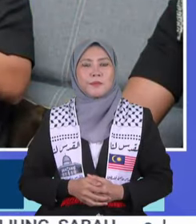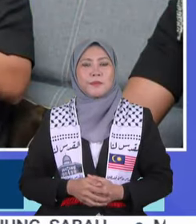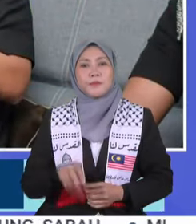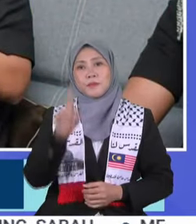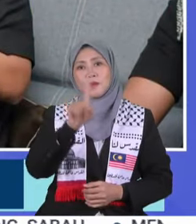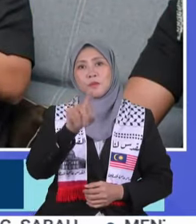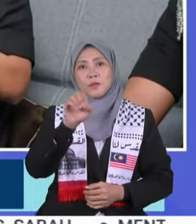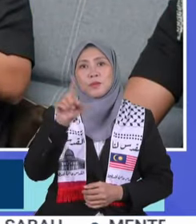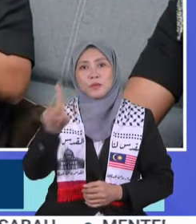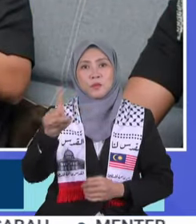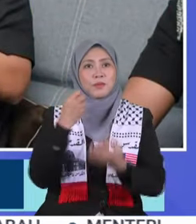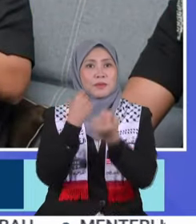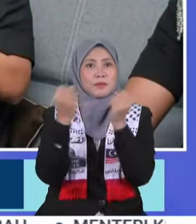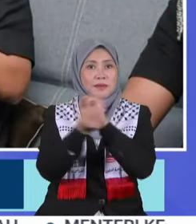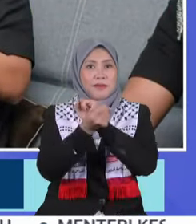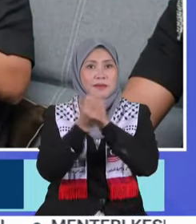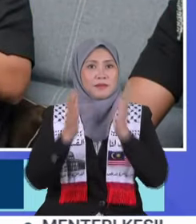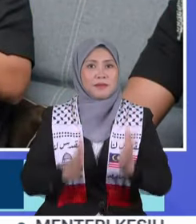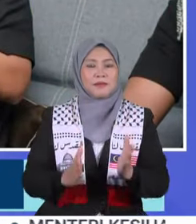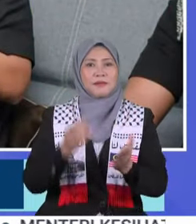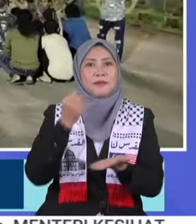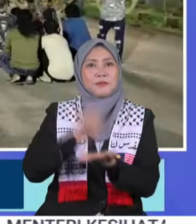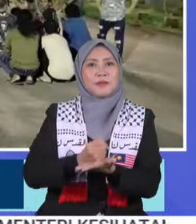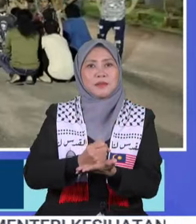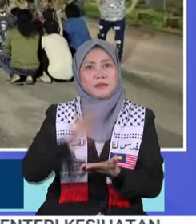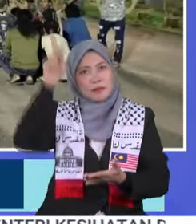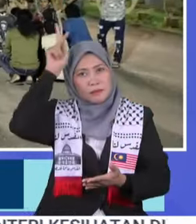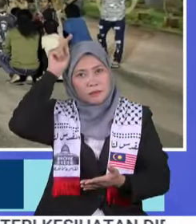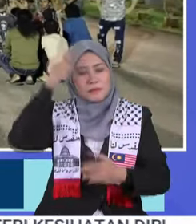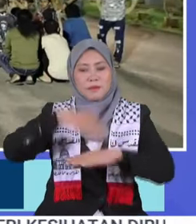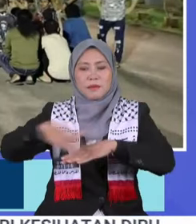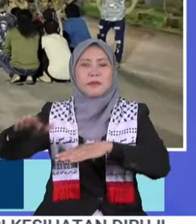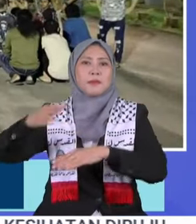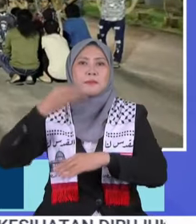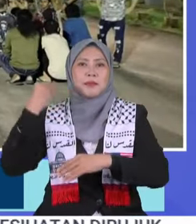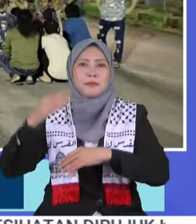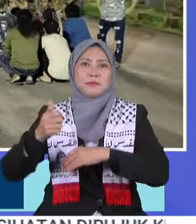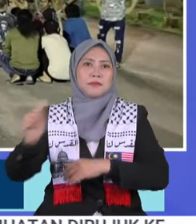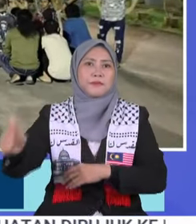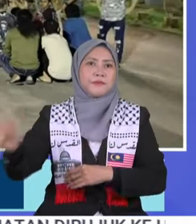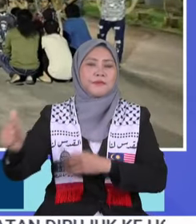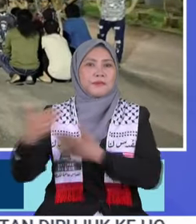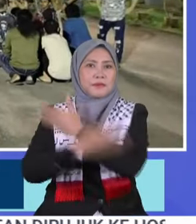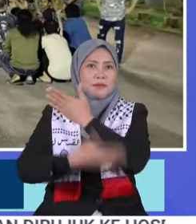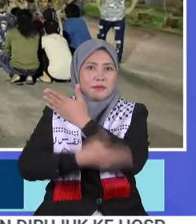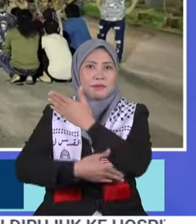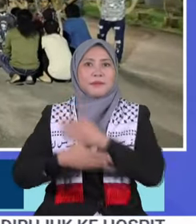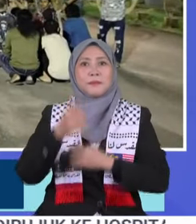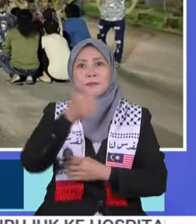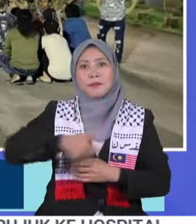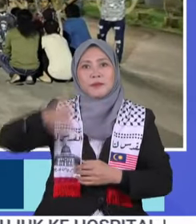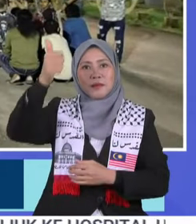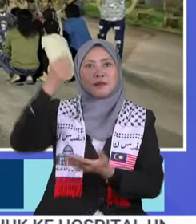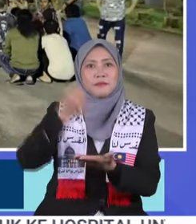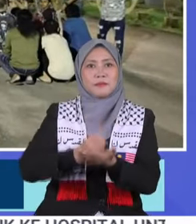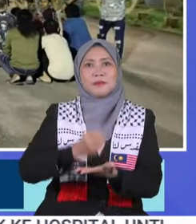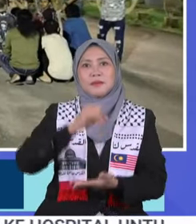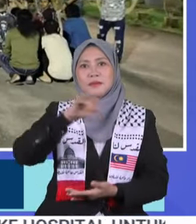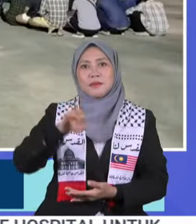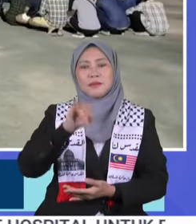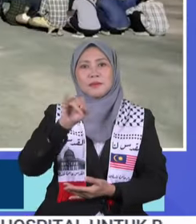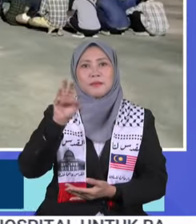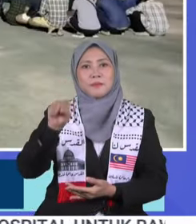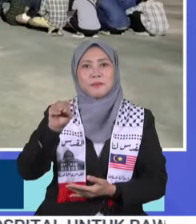Seramai 101 tahanan dari Depo Immigration Tanah Merah Kelantan dihantar pulang ke negara asal semalam. Pengarah Jabatan Immigration